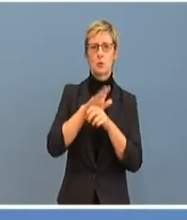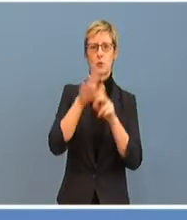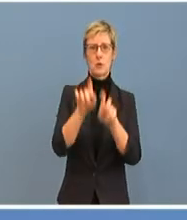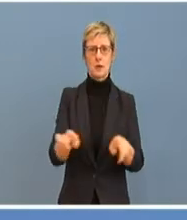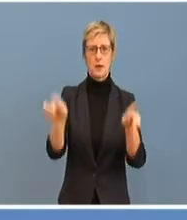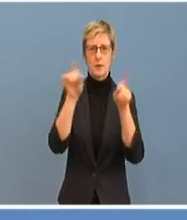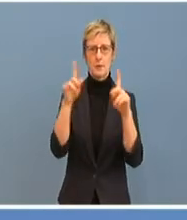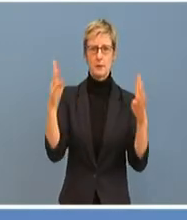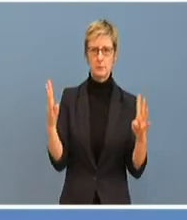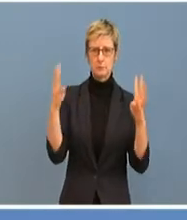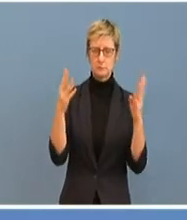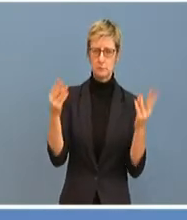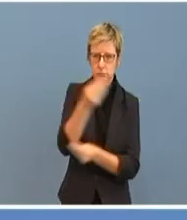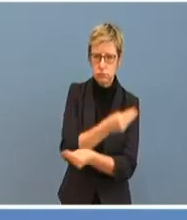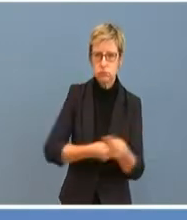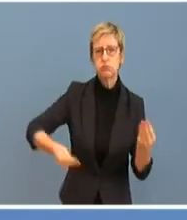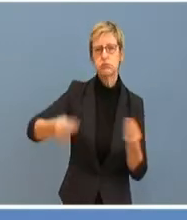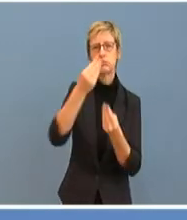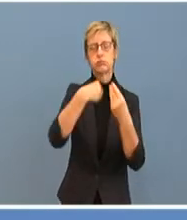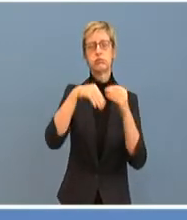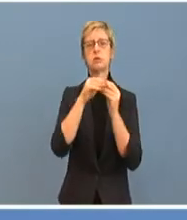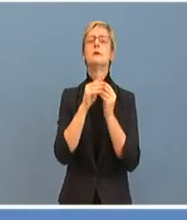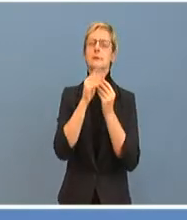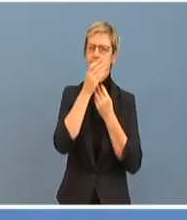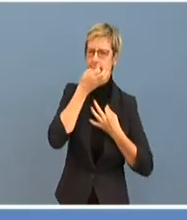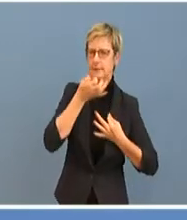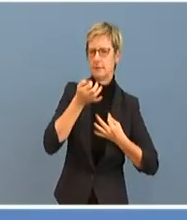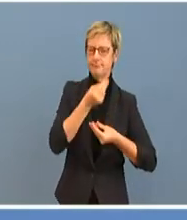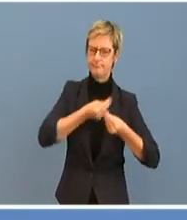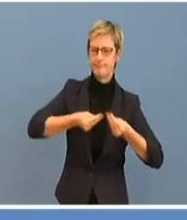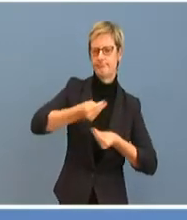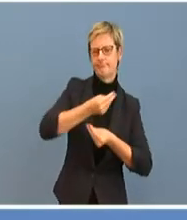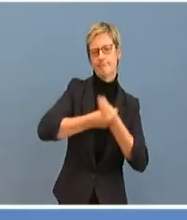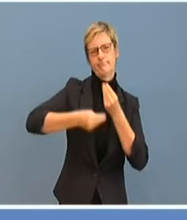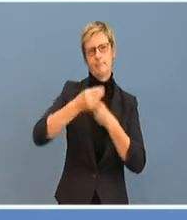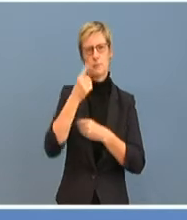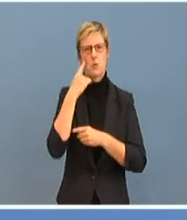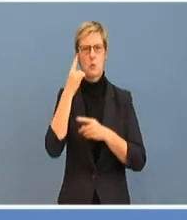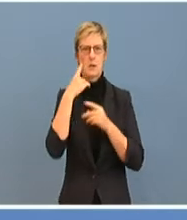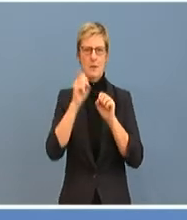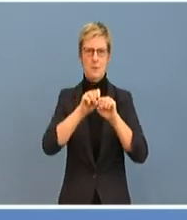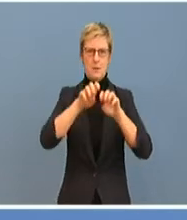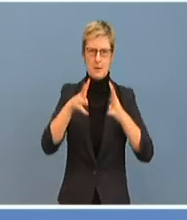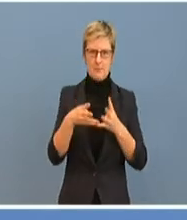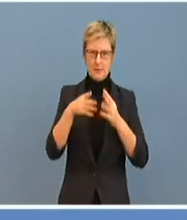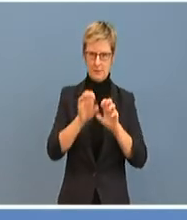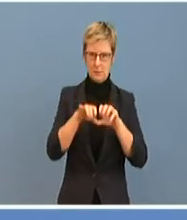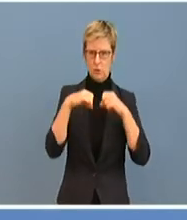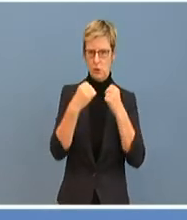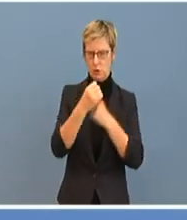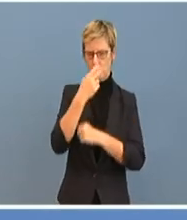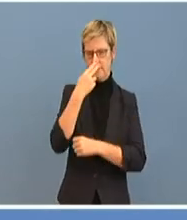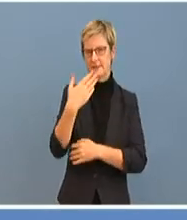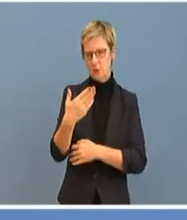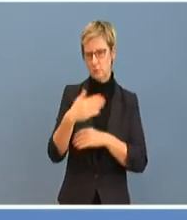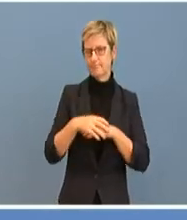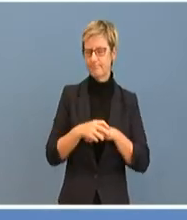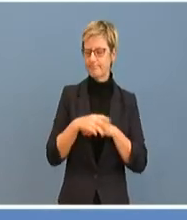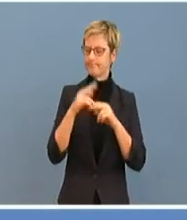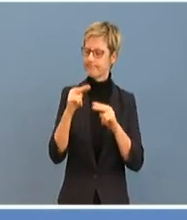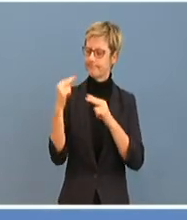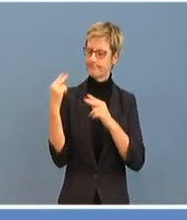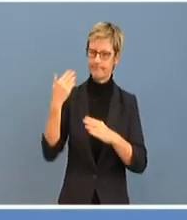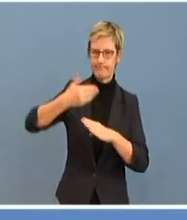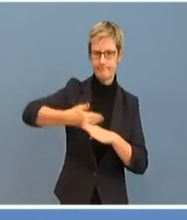diente einer ausführlichen Beratung über die aktuelle Pandemielage, in der wir uns befinden. Es war eine